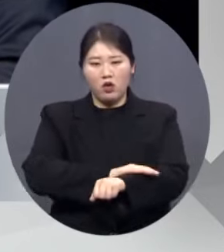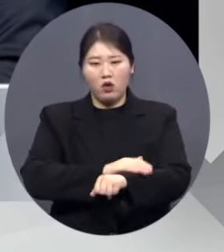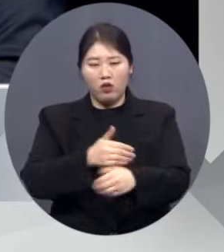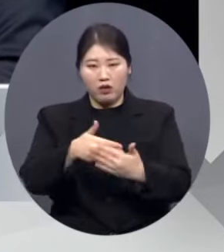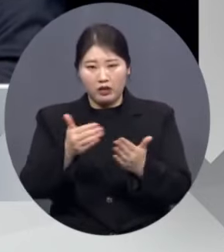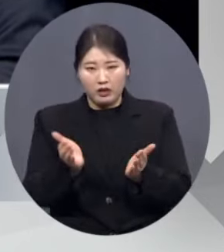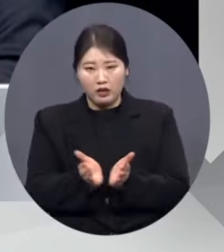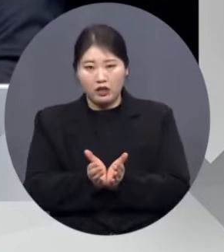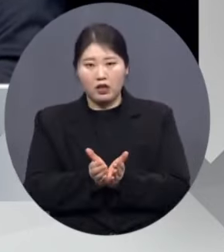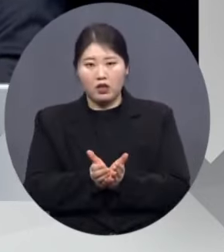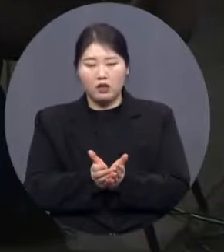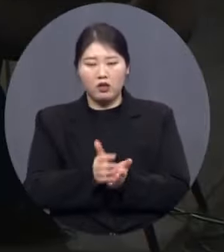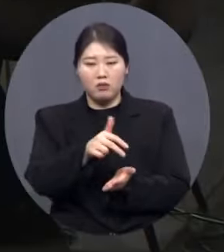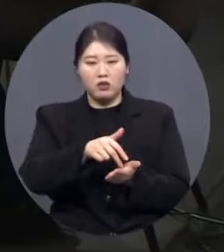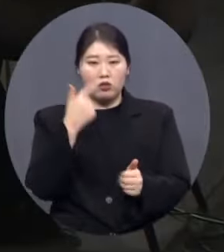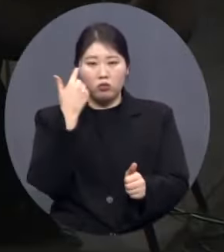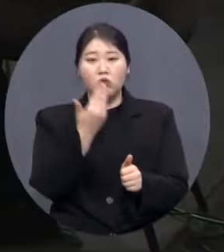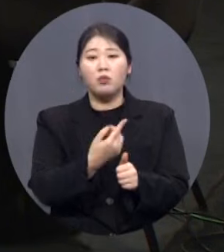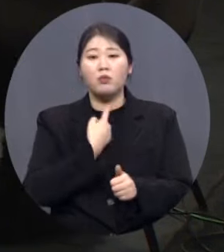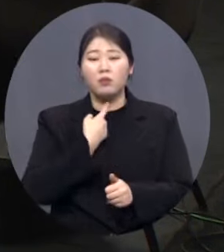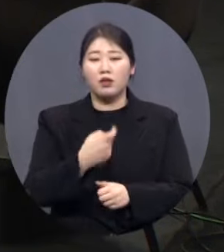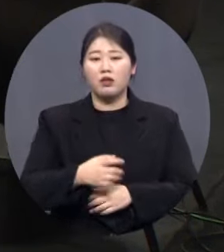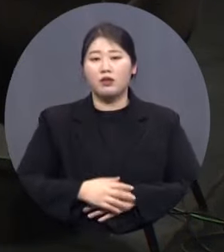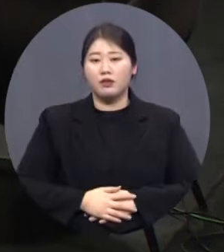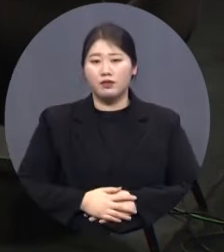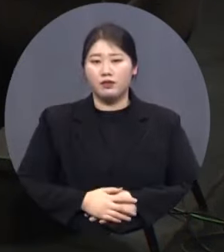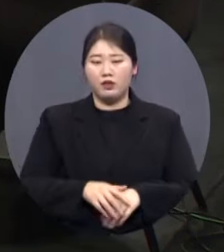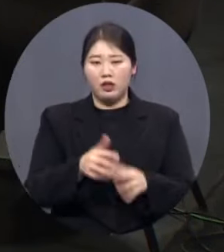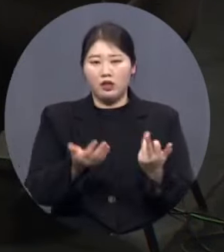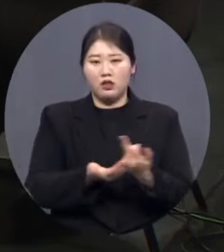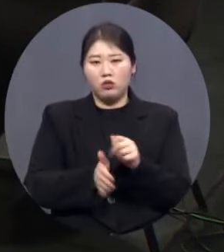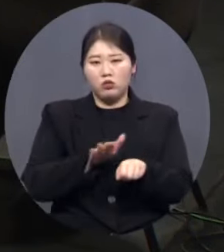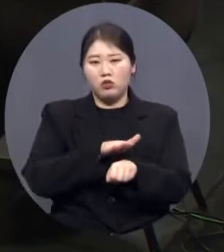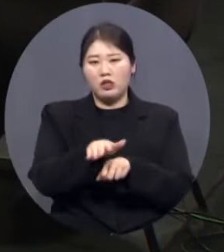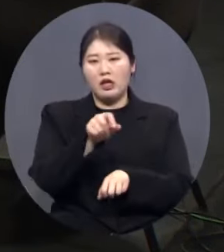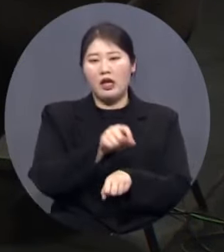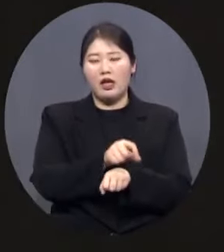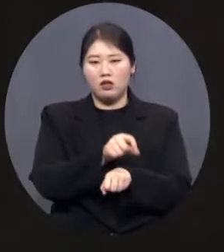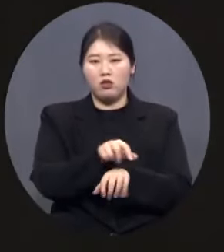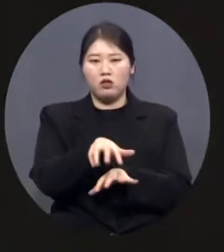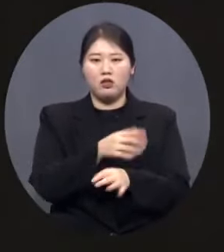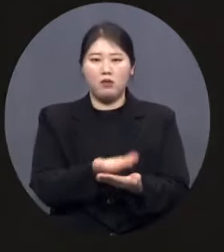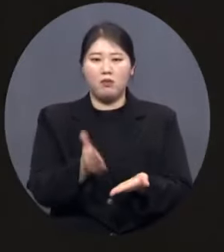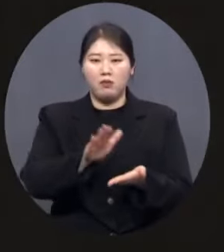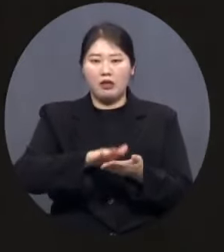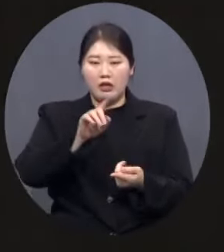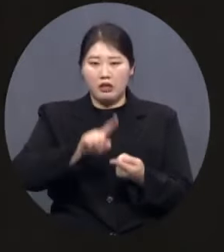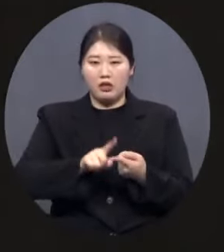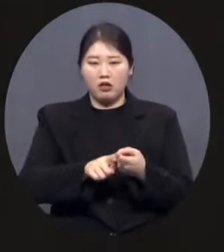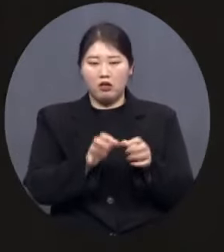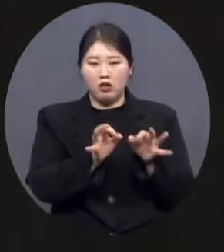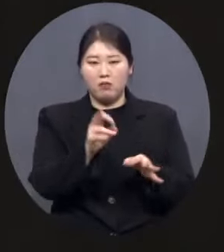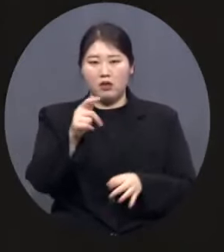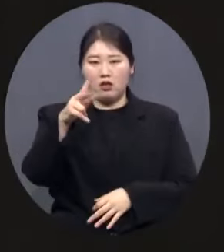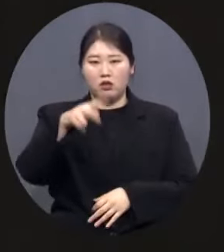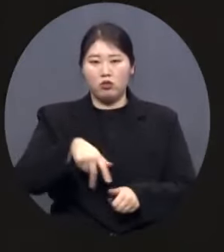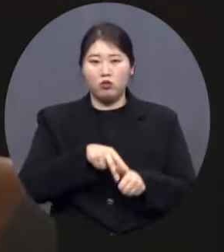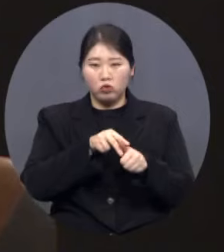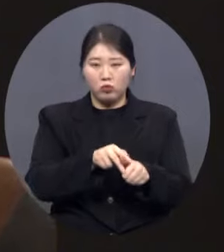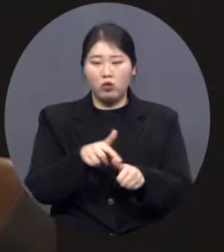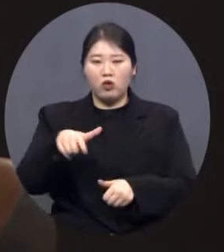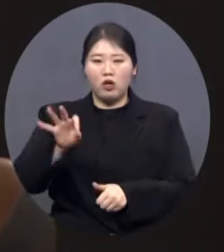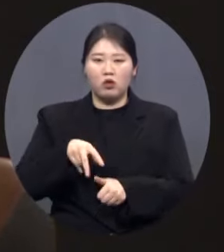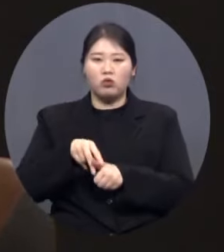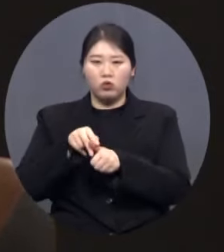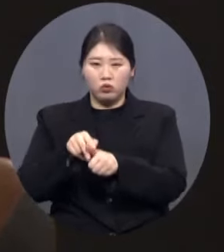의견을 개진을 했고요 제주영 행정체제 개편에 대해서도 김 후보 강순화 후보는 제주시장 직선제와